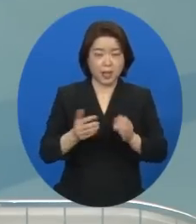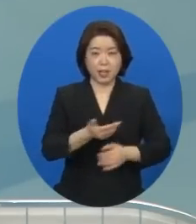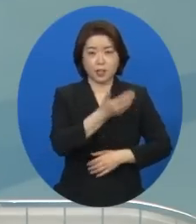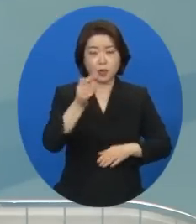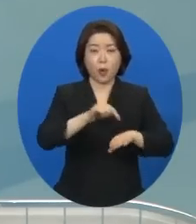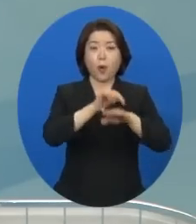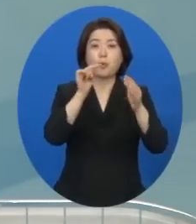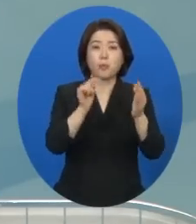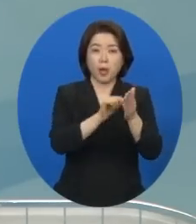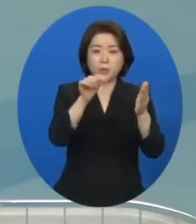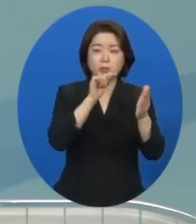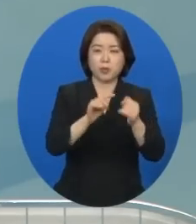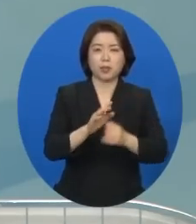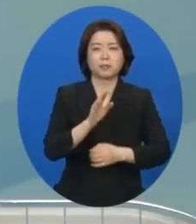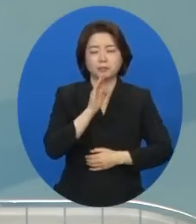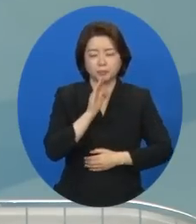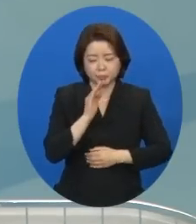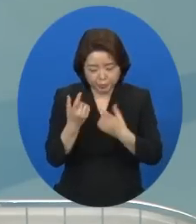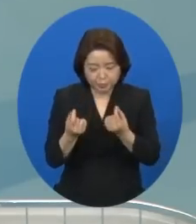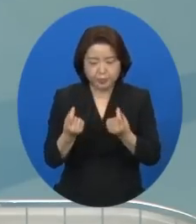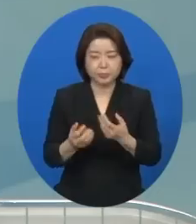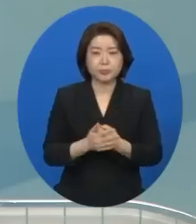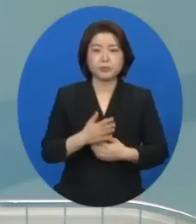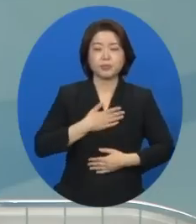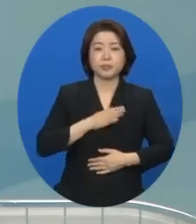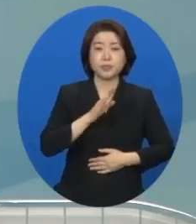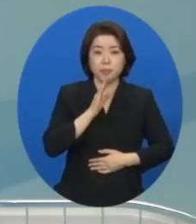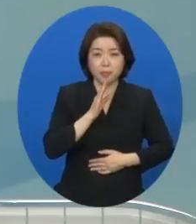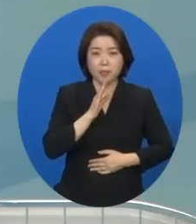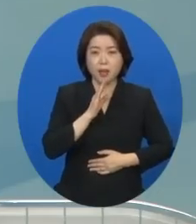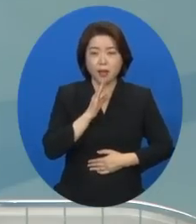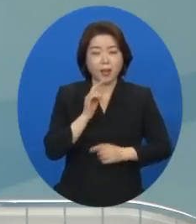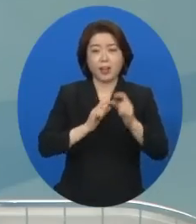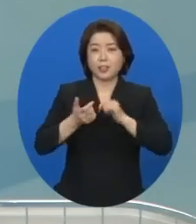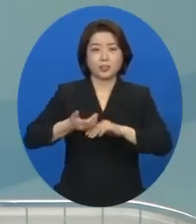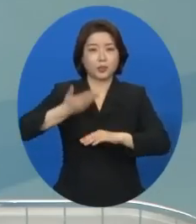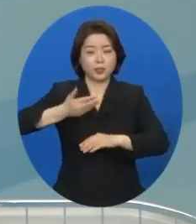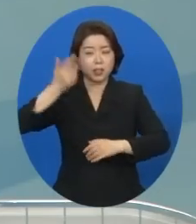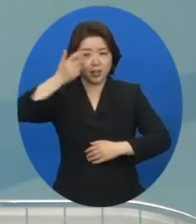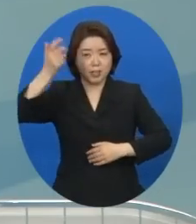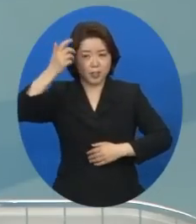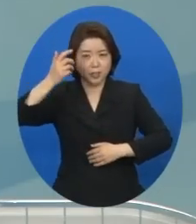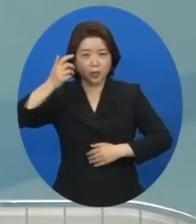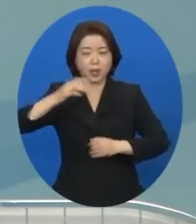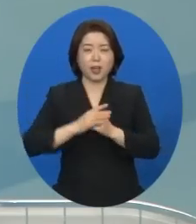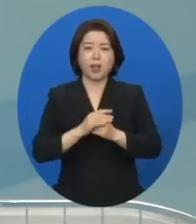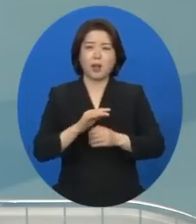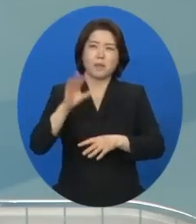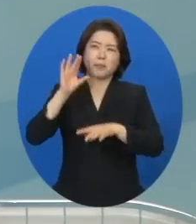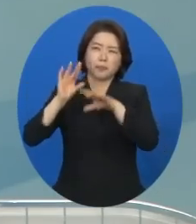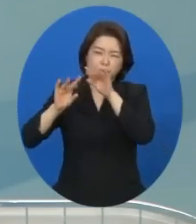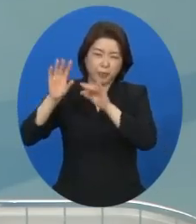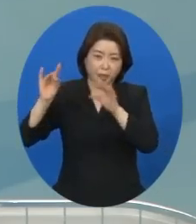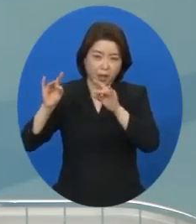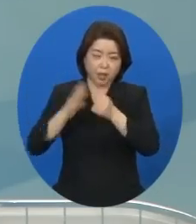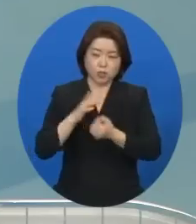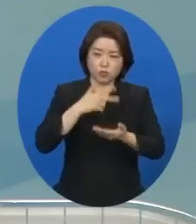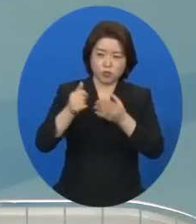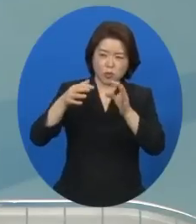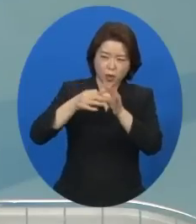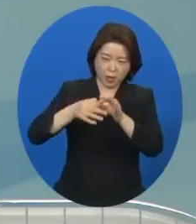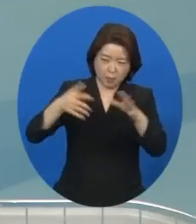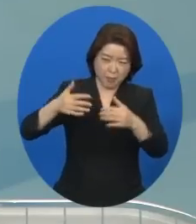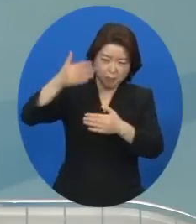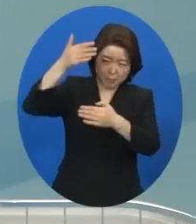마음에 그렇습니다. 제가 정말 더 이상 영적인 궁핍한 상태, 주님과 관계가 끊어진 삶을 살고